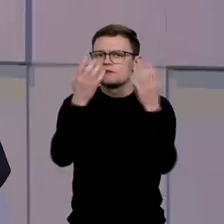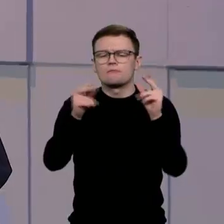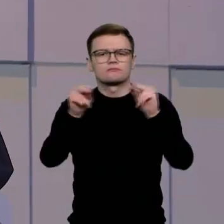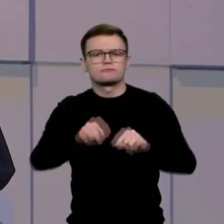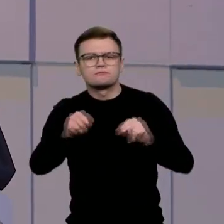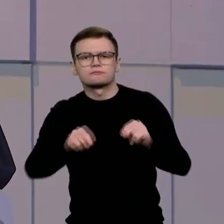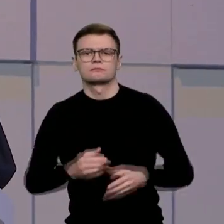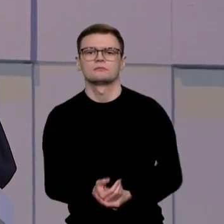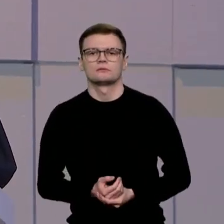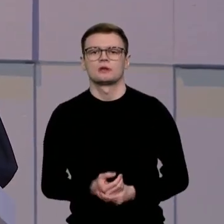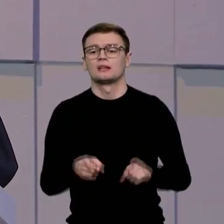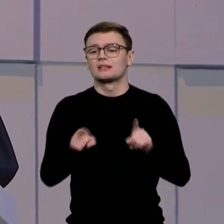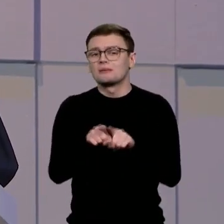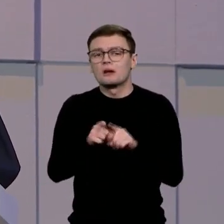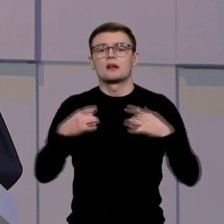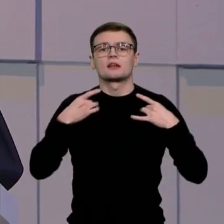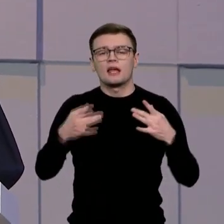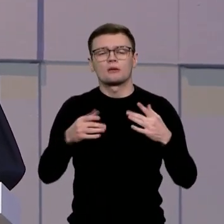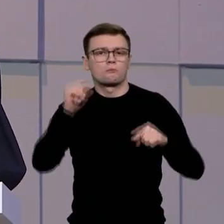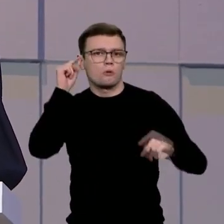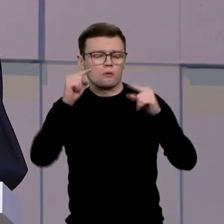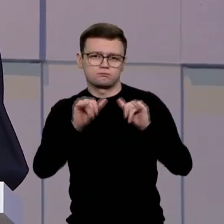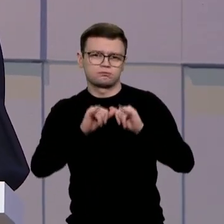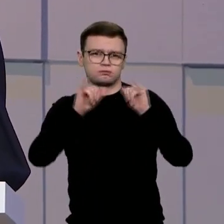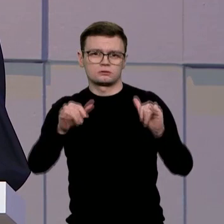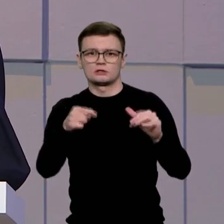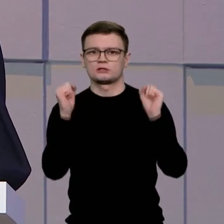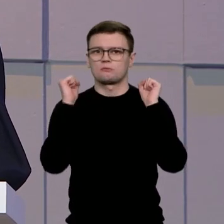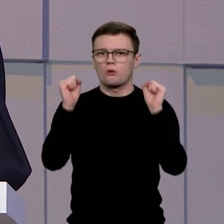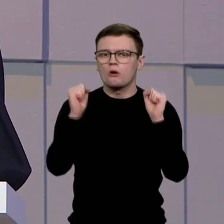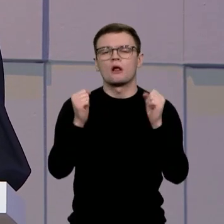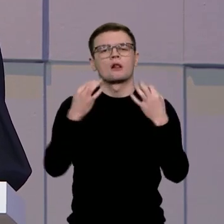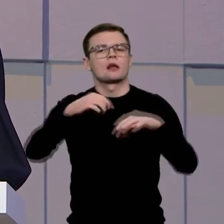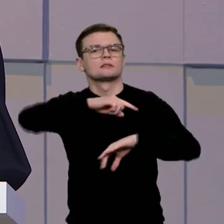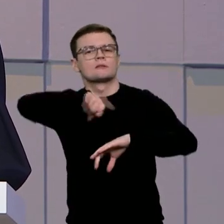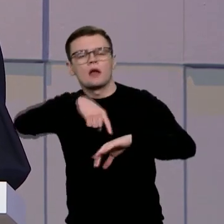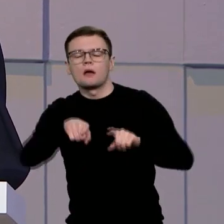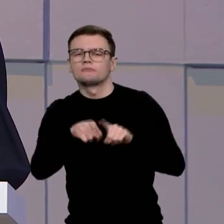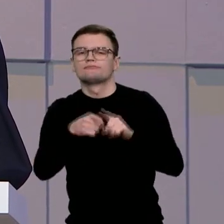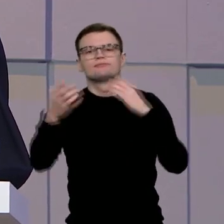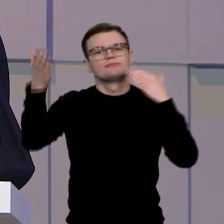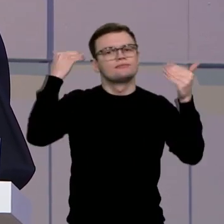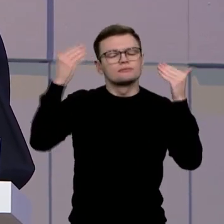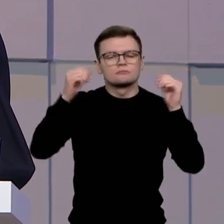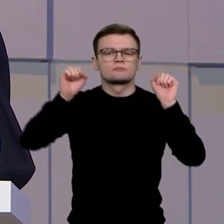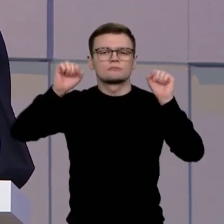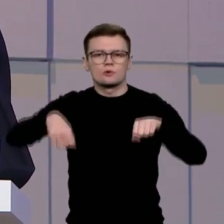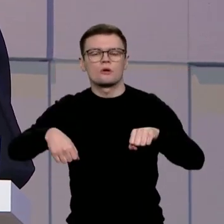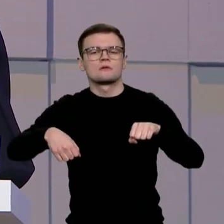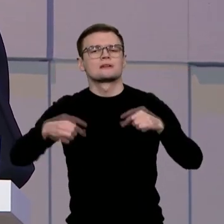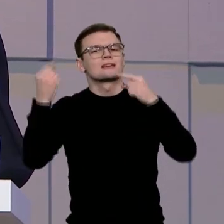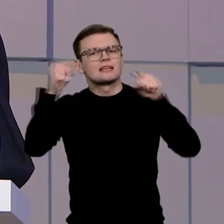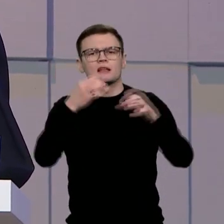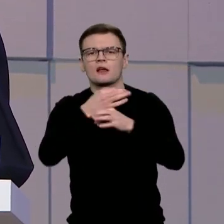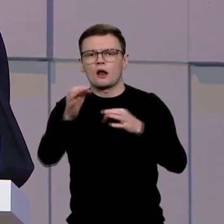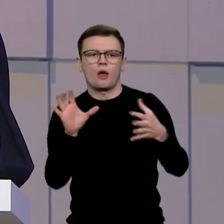kažkokių renginių populiarinančių šitą sportą ir šitą laisvalaikio būdą ir tikrai geros idėjos daryti susisiekimus su kitais rajonais